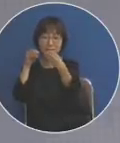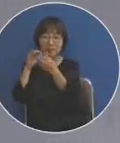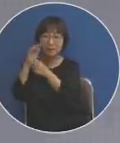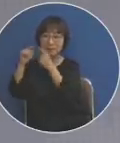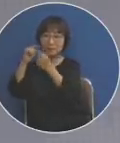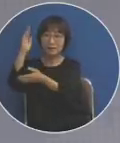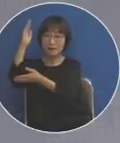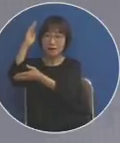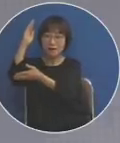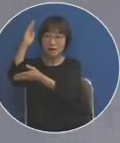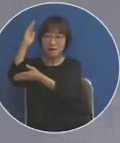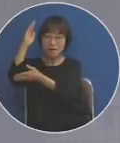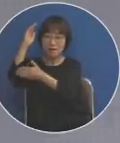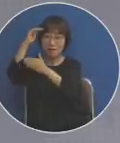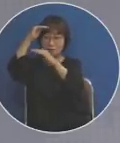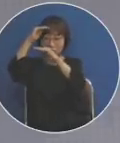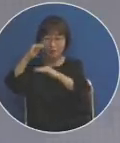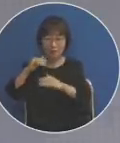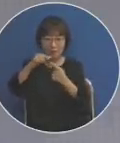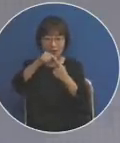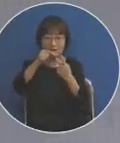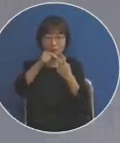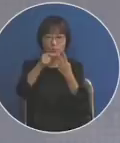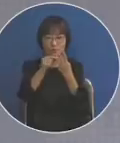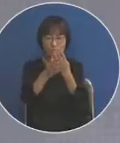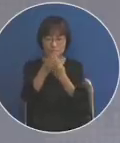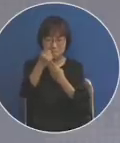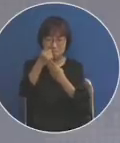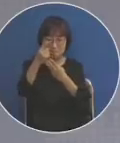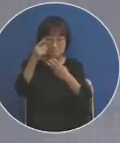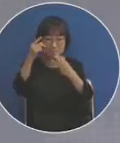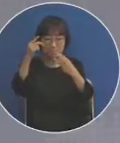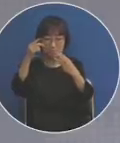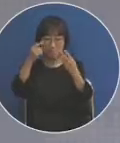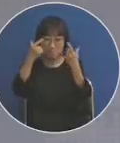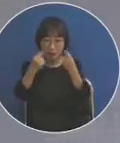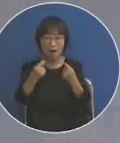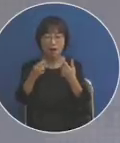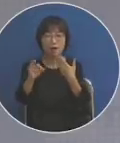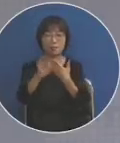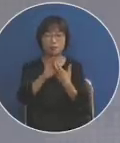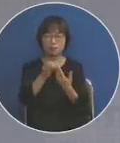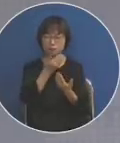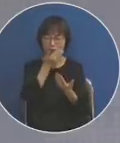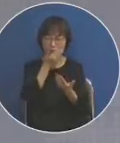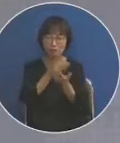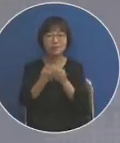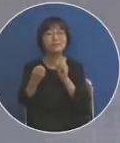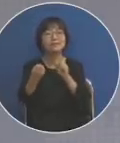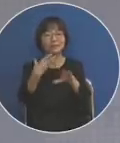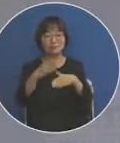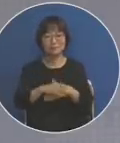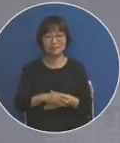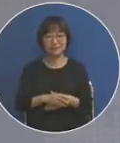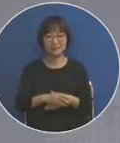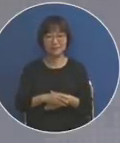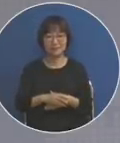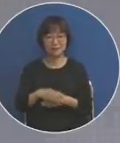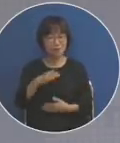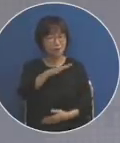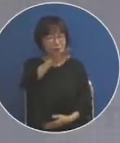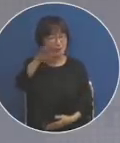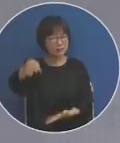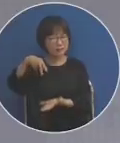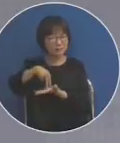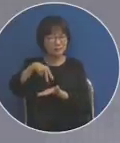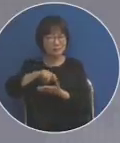of when I'm with other people, when I'm at church comes together as one, great works will take place. 이거요 굉장히 여러분 어려울 겁니다. 저도 어려운데요. Now